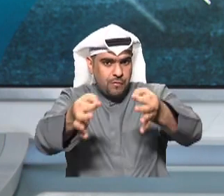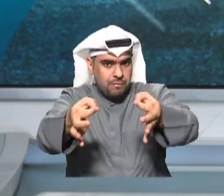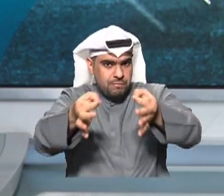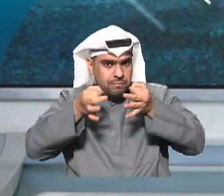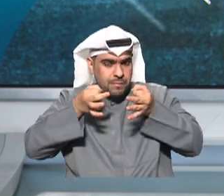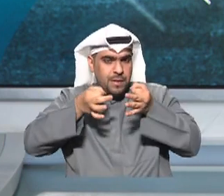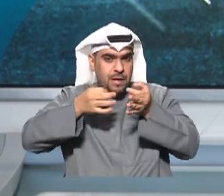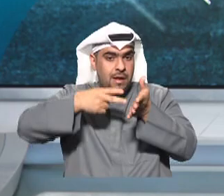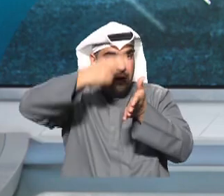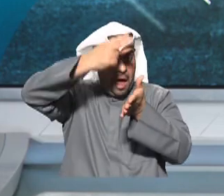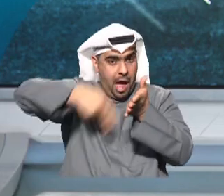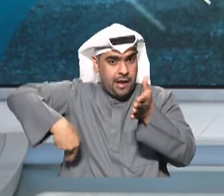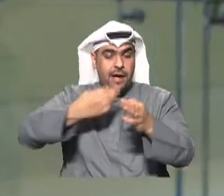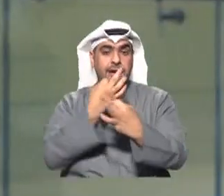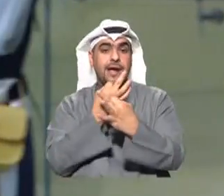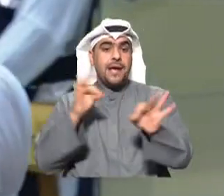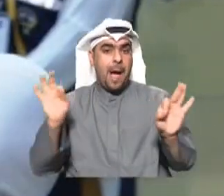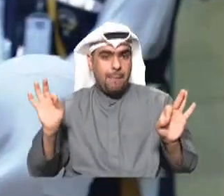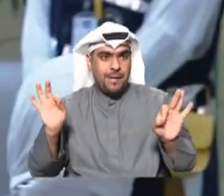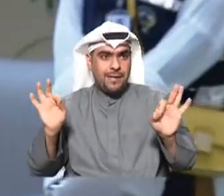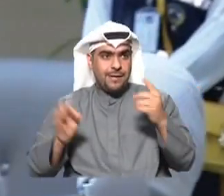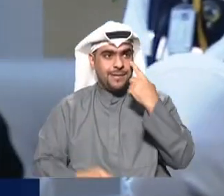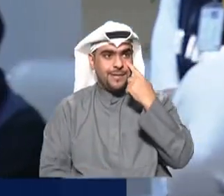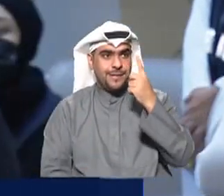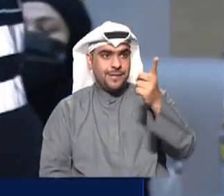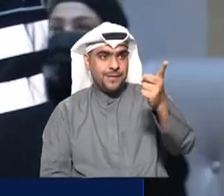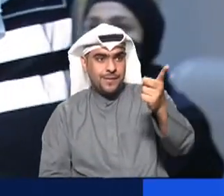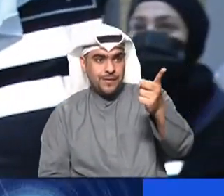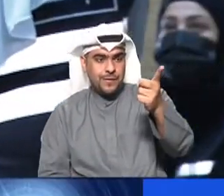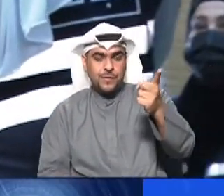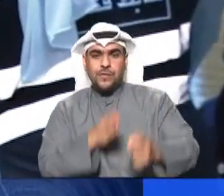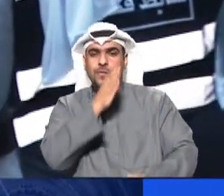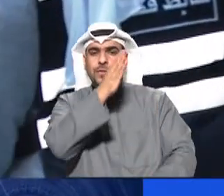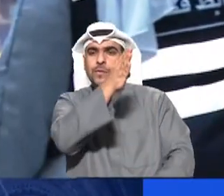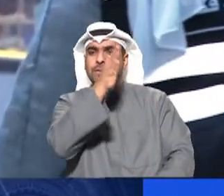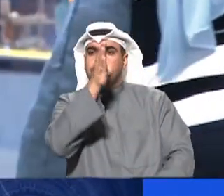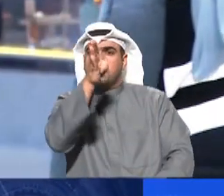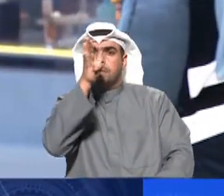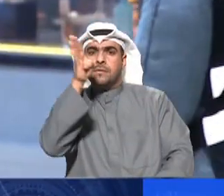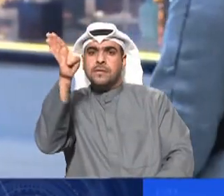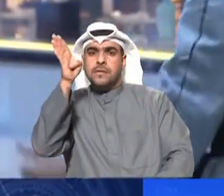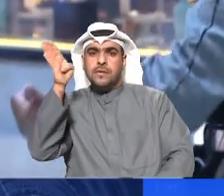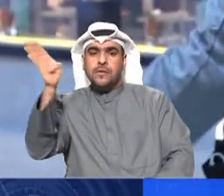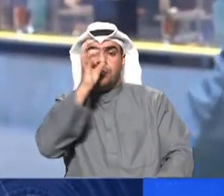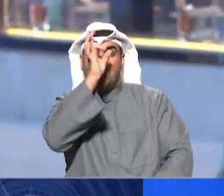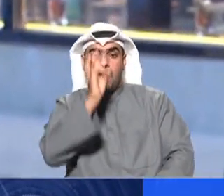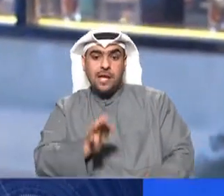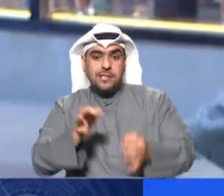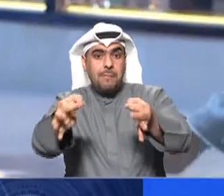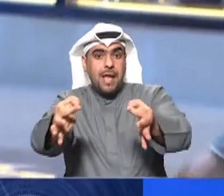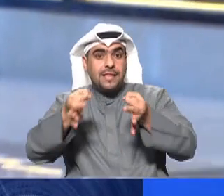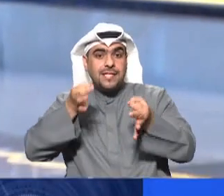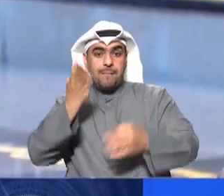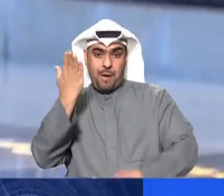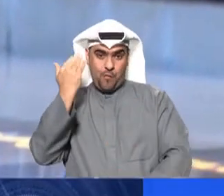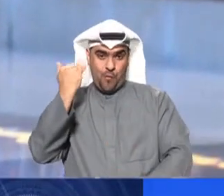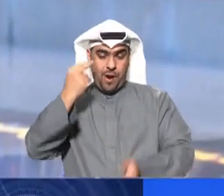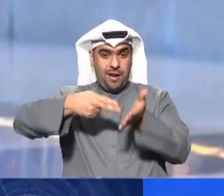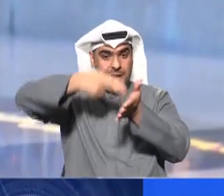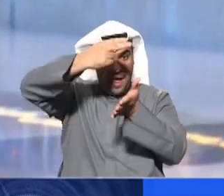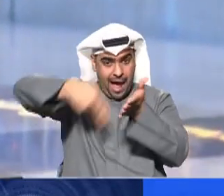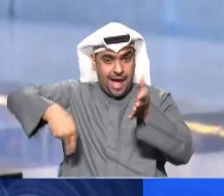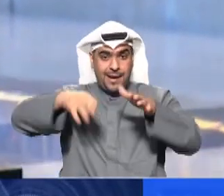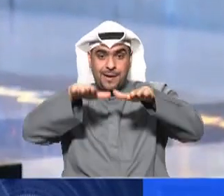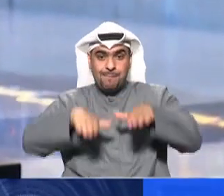بالقرارات الهادفة إلى مكافحة وباء فيروس كورونا المستجد والحد من انتشاره. يترافق ذلك مع